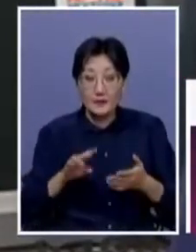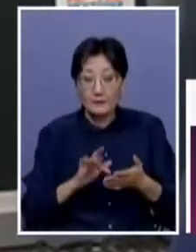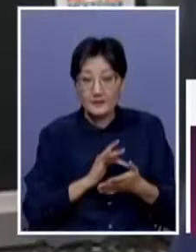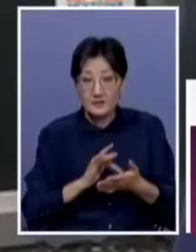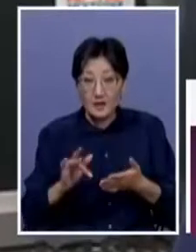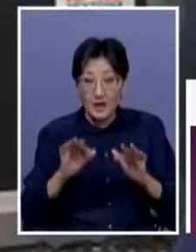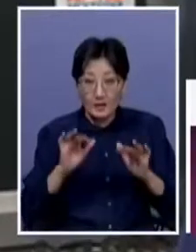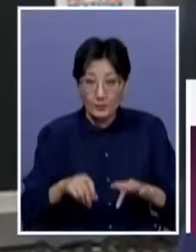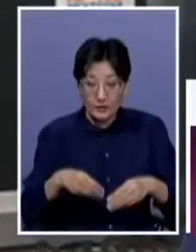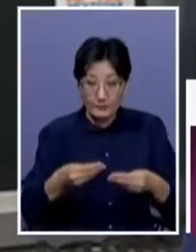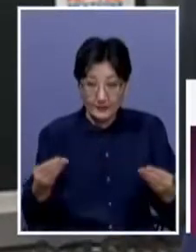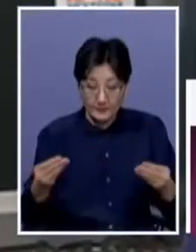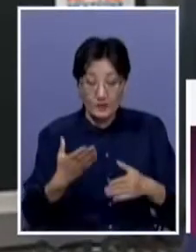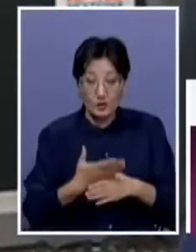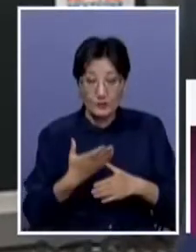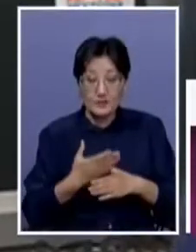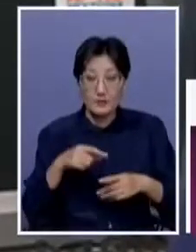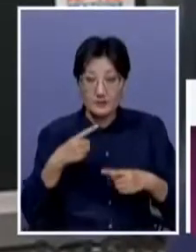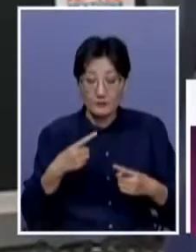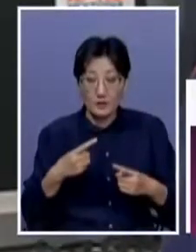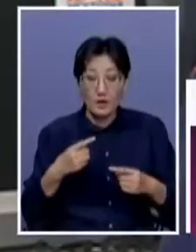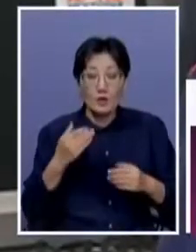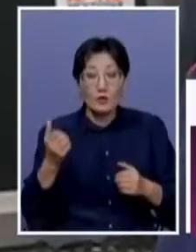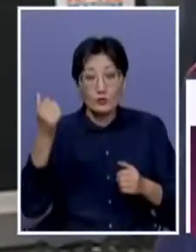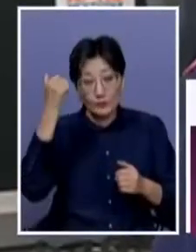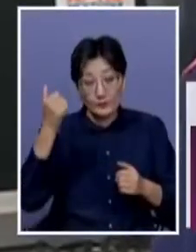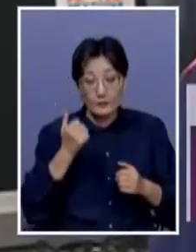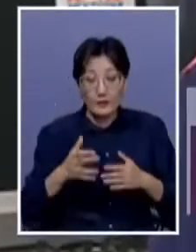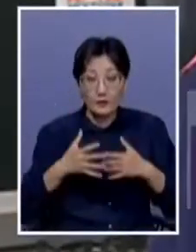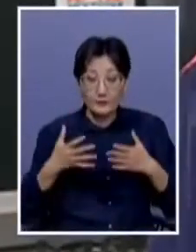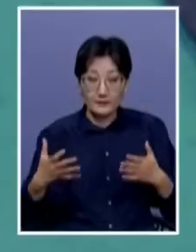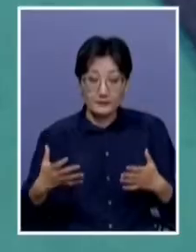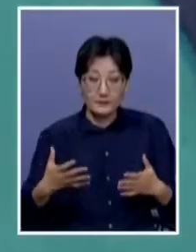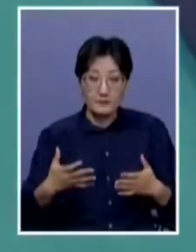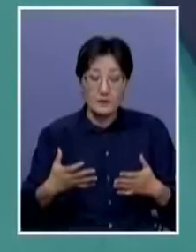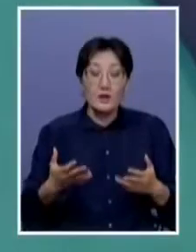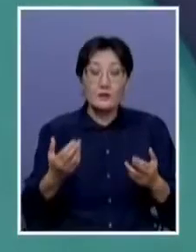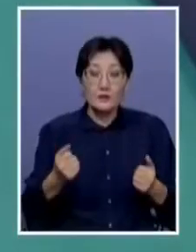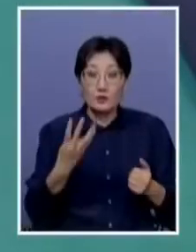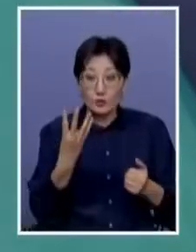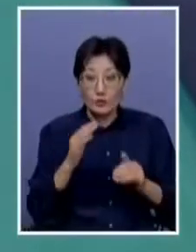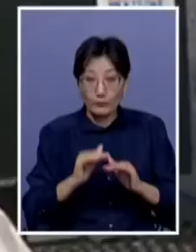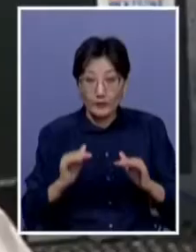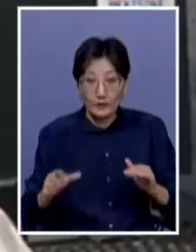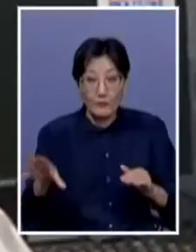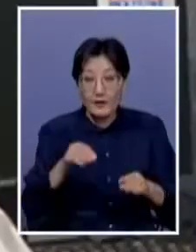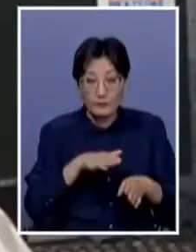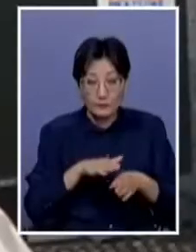компьютер береміз деп отыр, көмектесеміз деп отыр. Көп-көп рахмет, алғысымды білдіремін. Я 4 балам бірдей